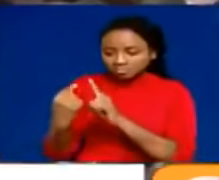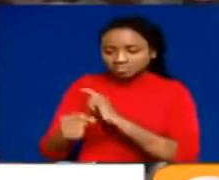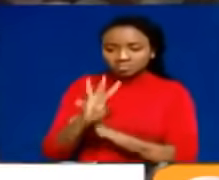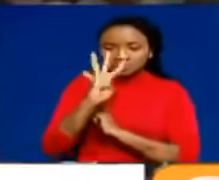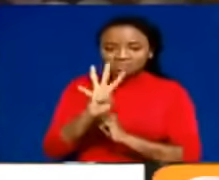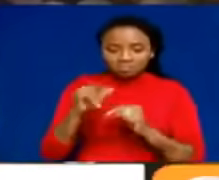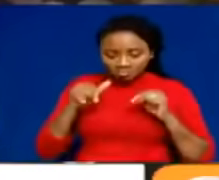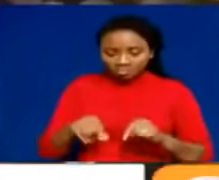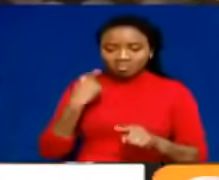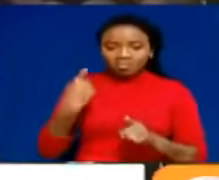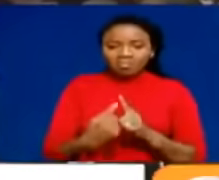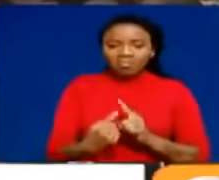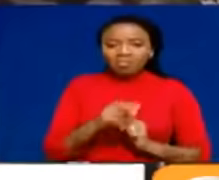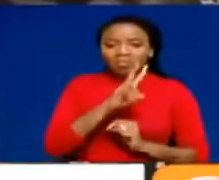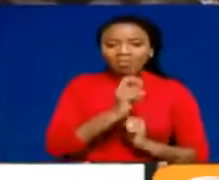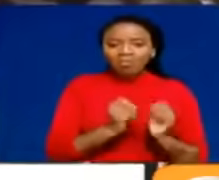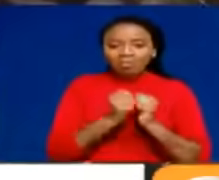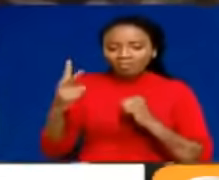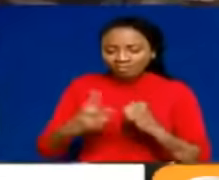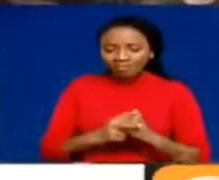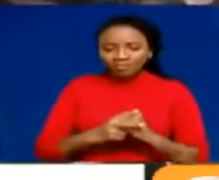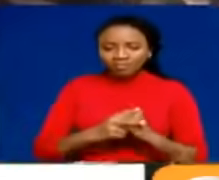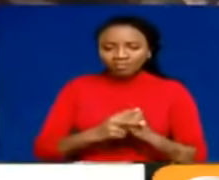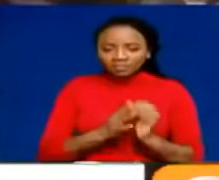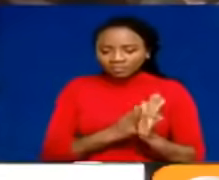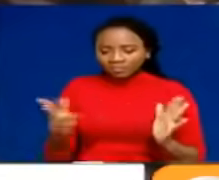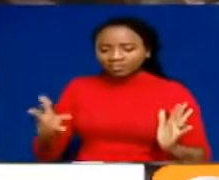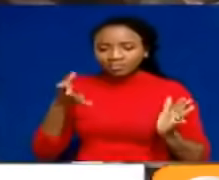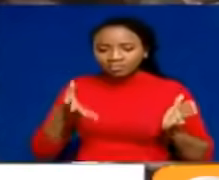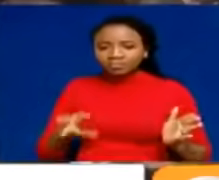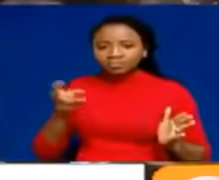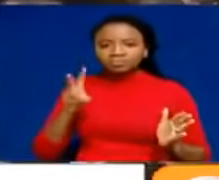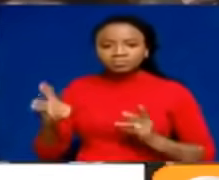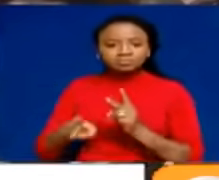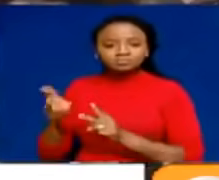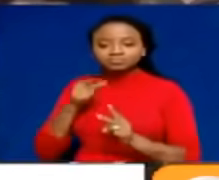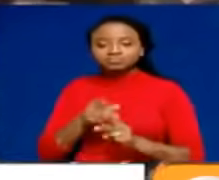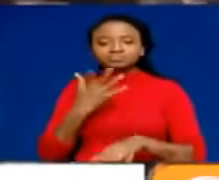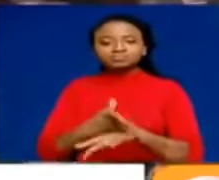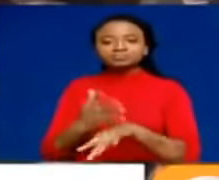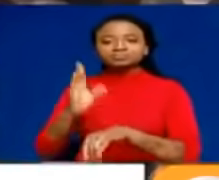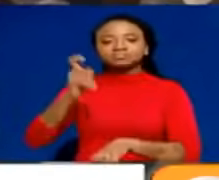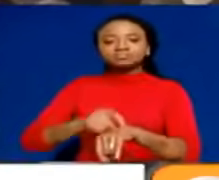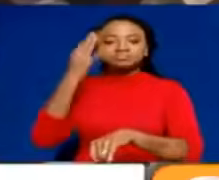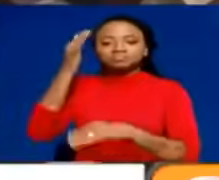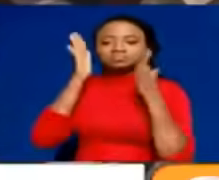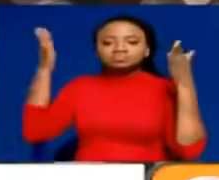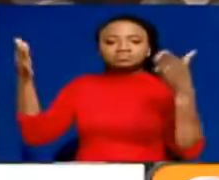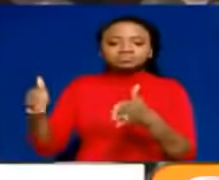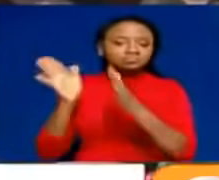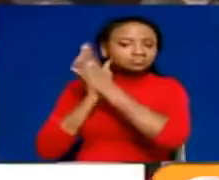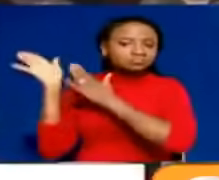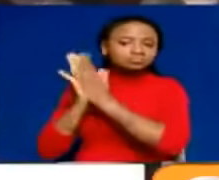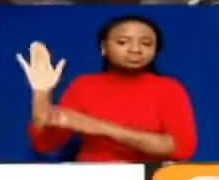ya awamu hii ya term 2 ya Jubilee kwa mambo ya rege na BBI na kubadilisha